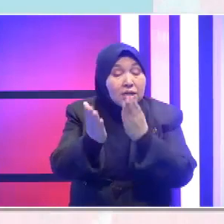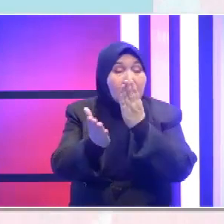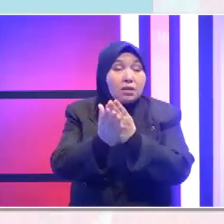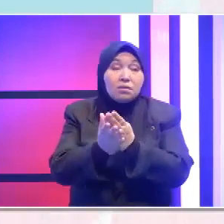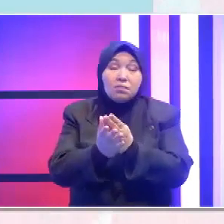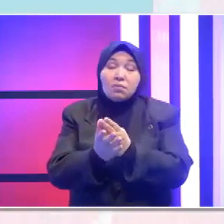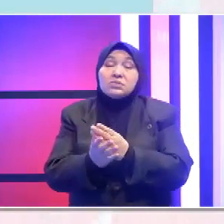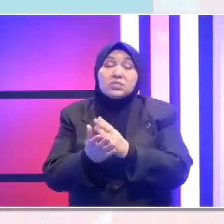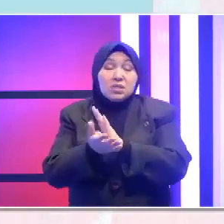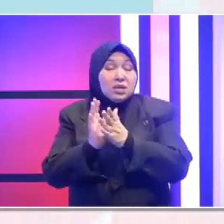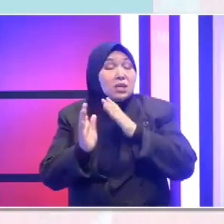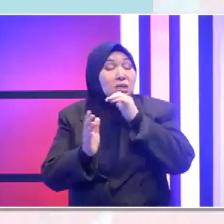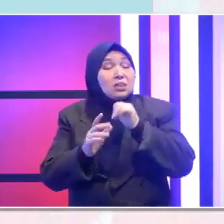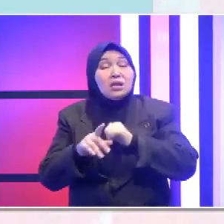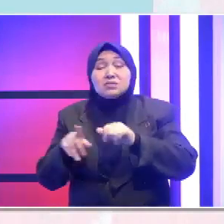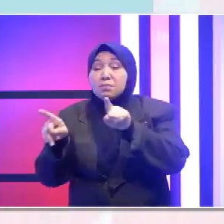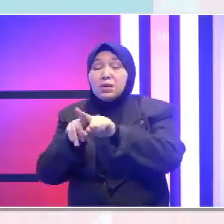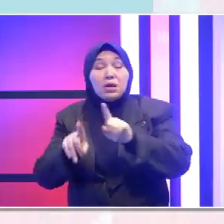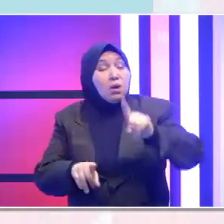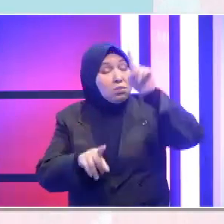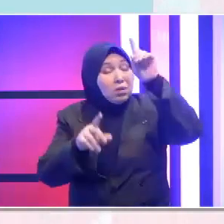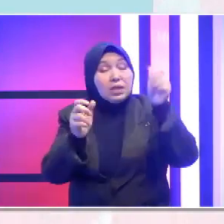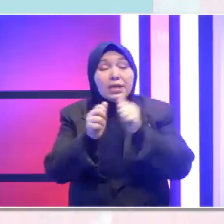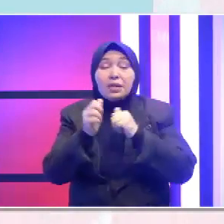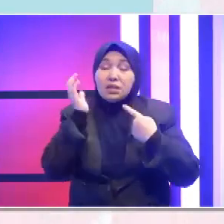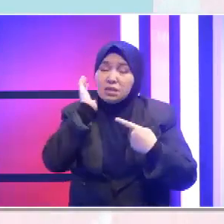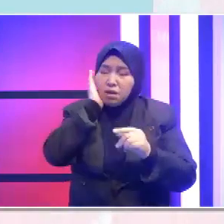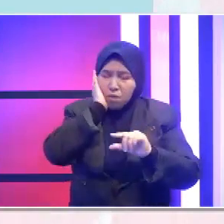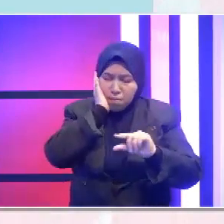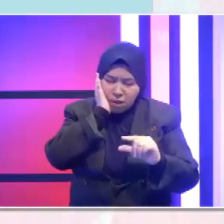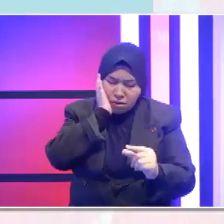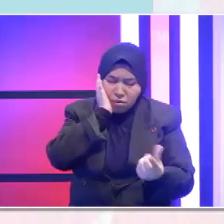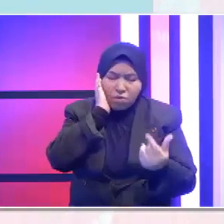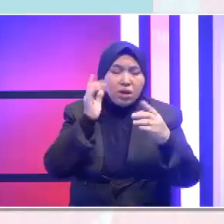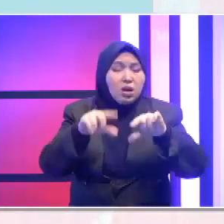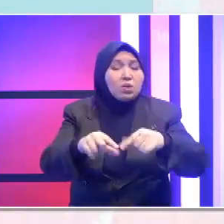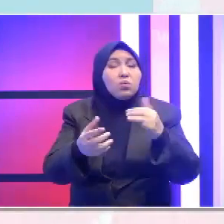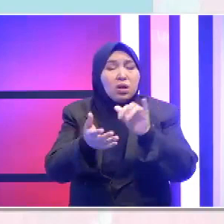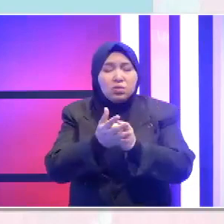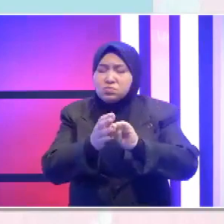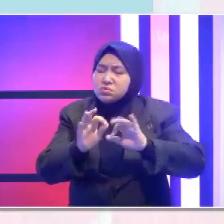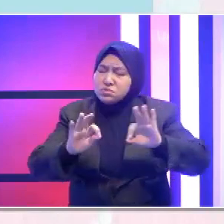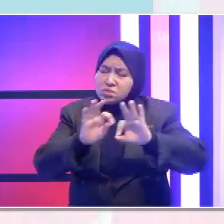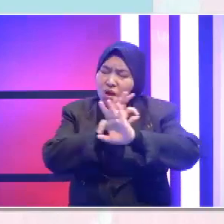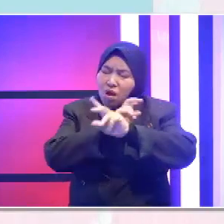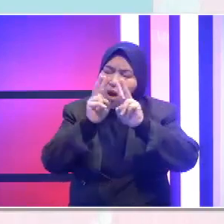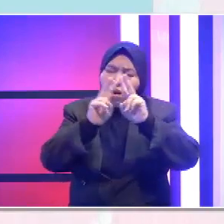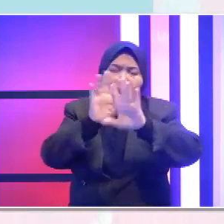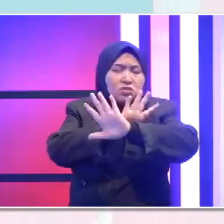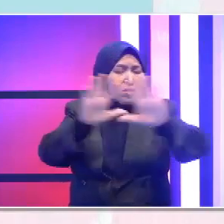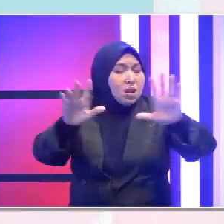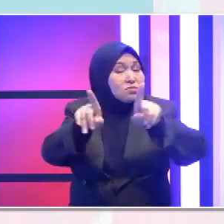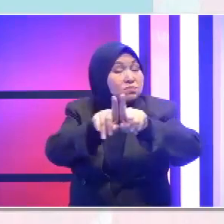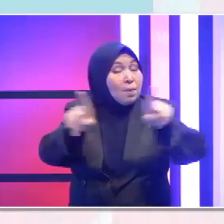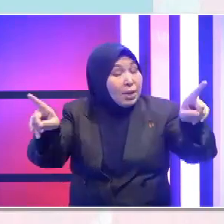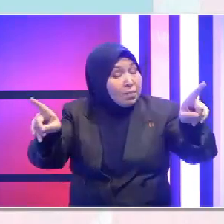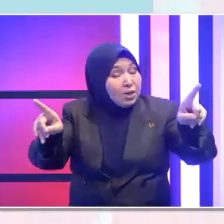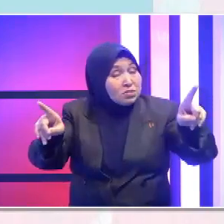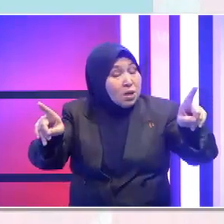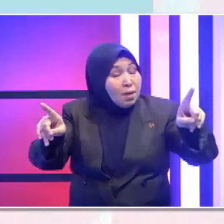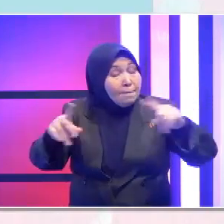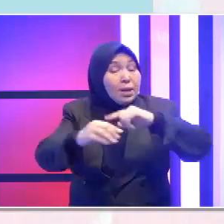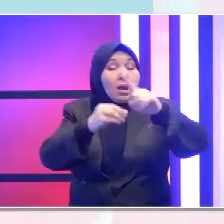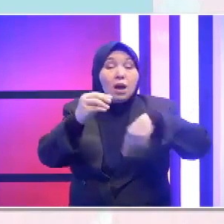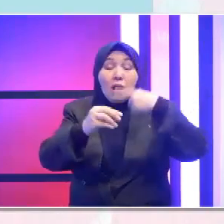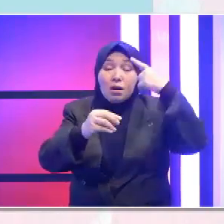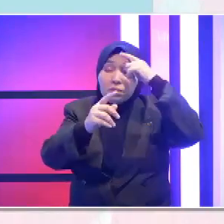menyekutukan Allah dengan kita membaca al-quran dan Quran amat jelas dalam membisikkan perkara tauhid